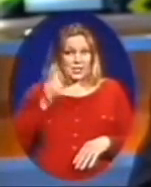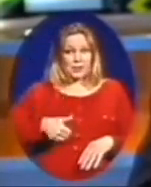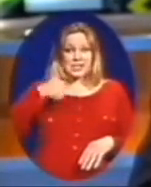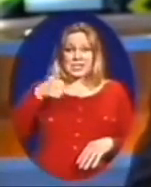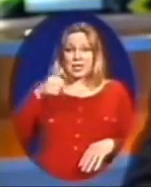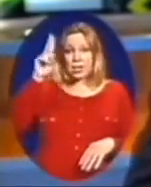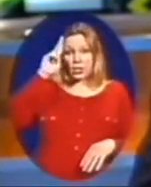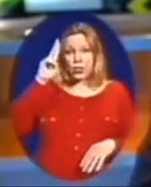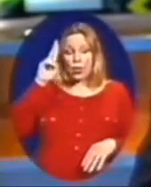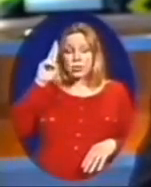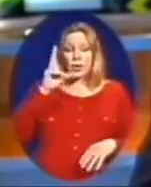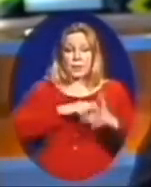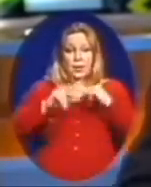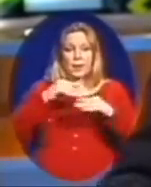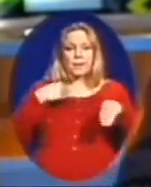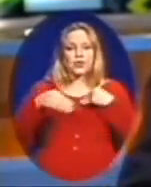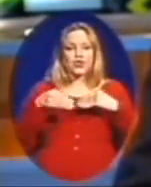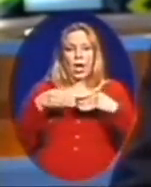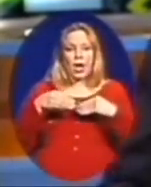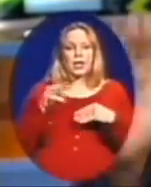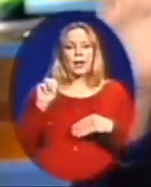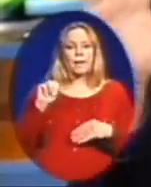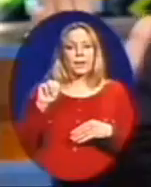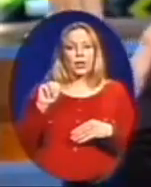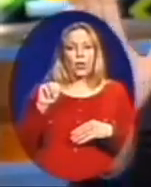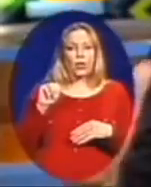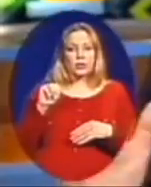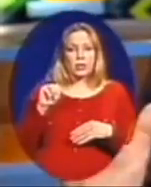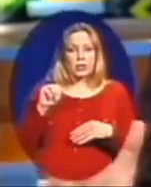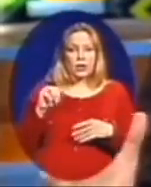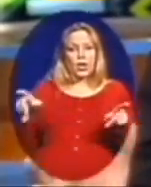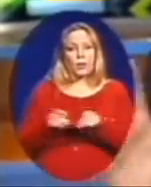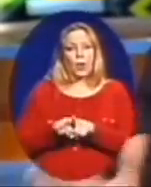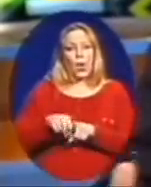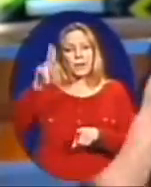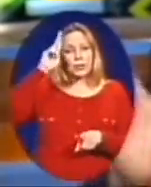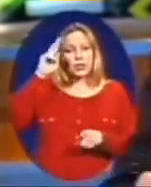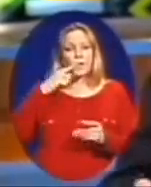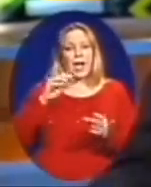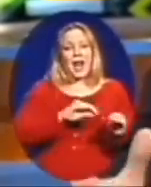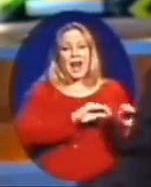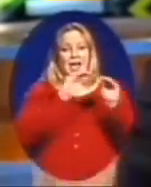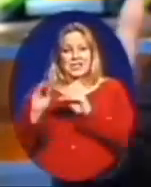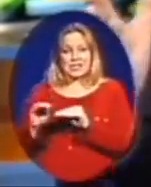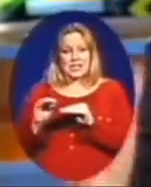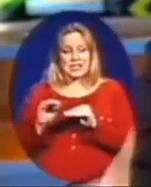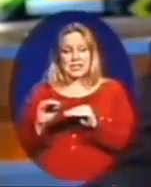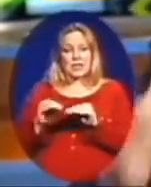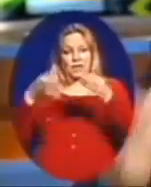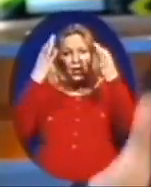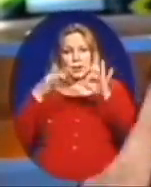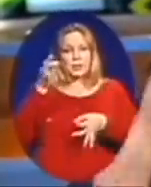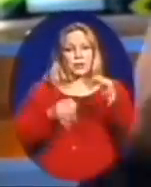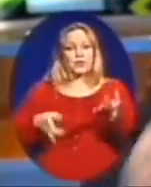של הליכוד מדברים על פשרת מגרון, ברוח השר הלא שמאלן בני בגין שאמר להזיז את מגרון ולכבד את